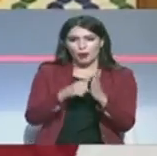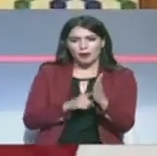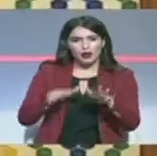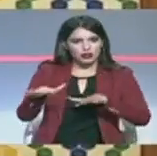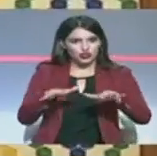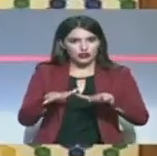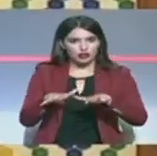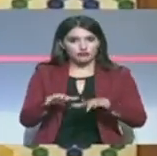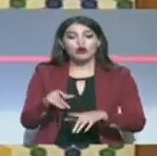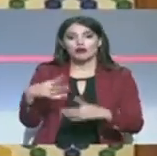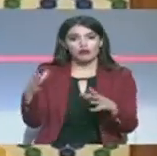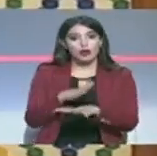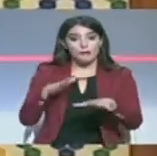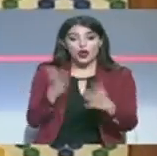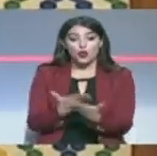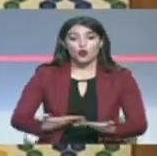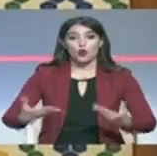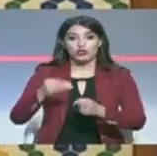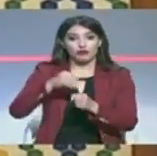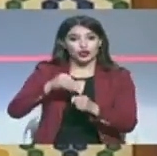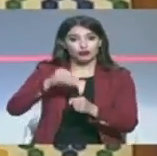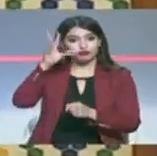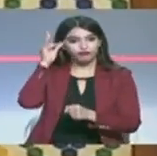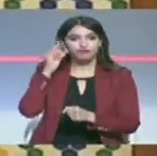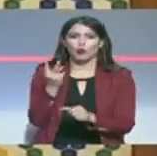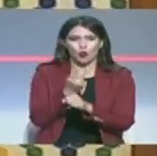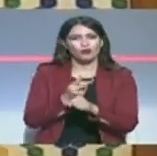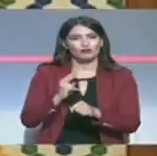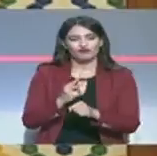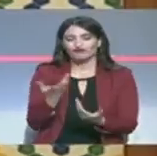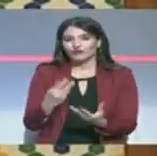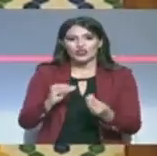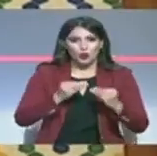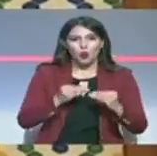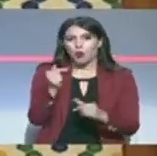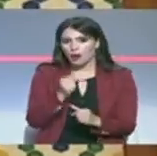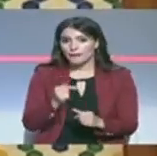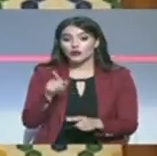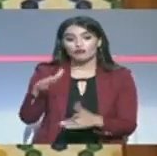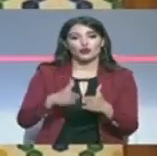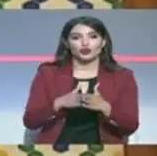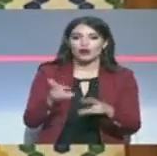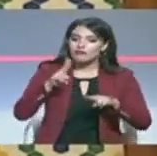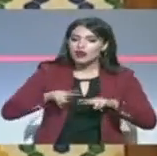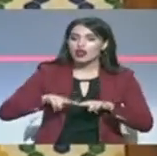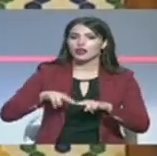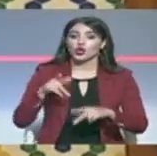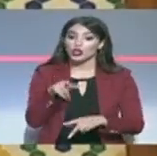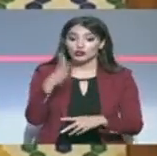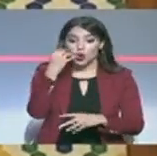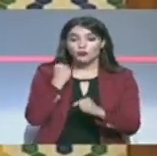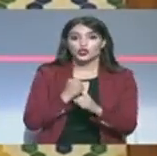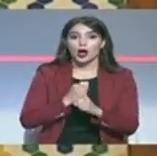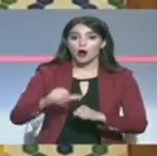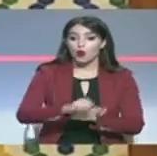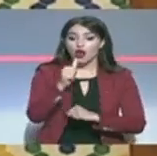الوضعية الاقتصادية متاع البلاد فيها برشا متطلبات، واحنا عاقدين العزم اللي كونا من نهار